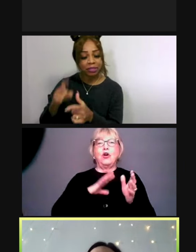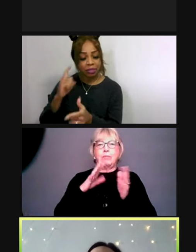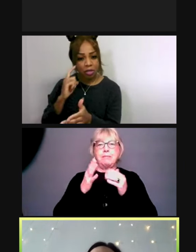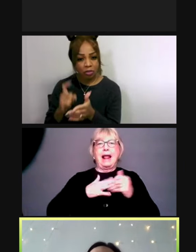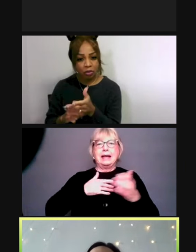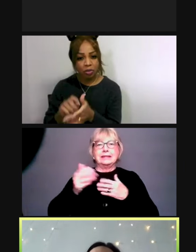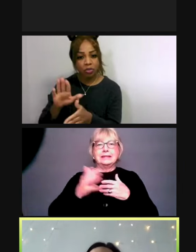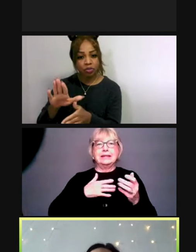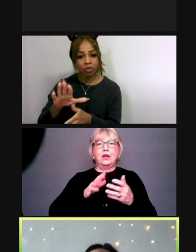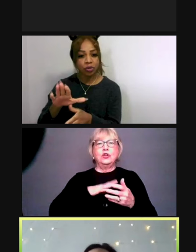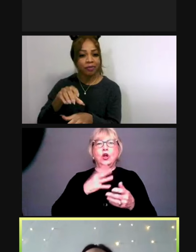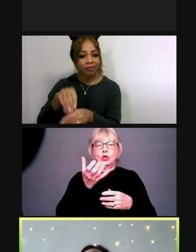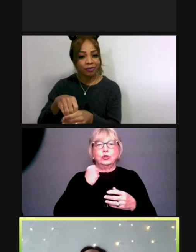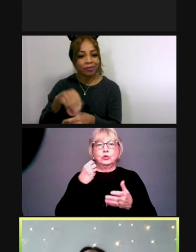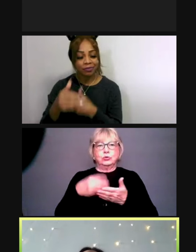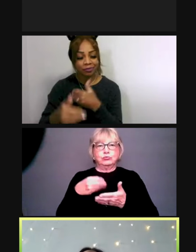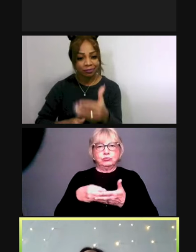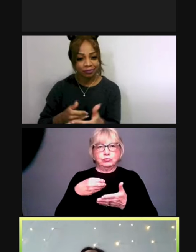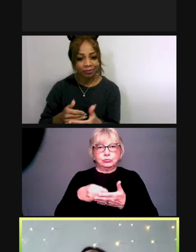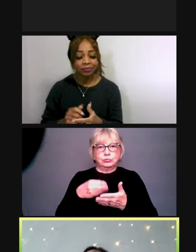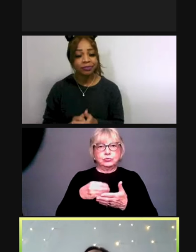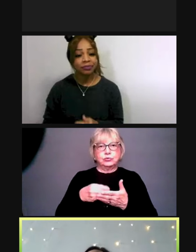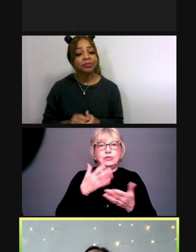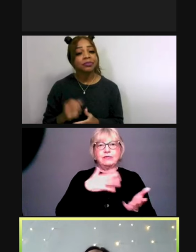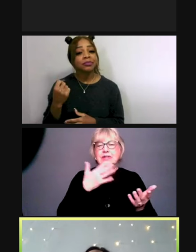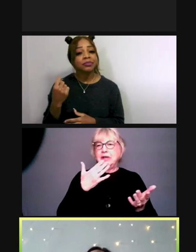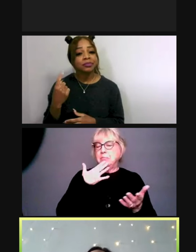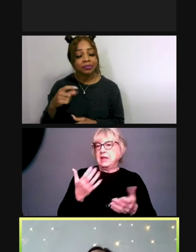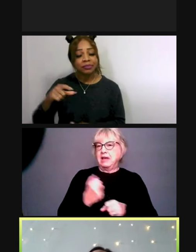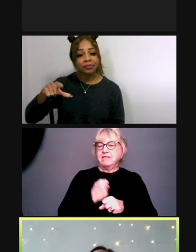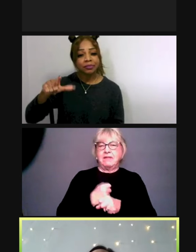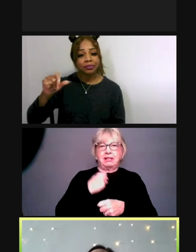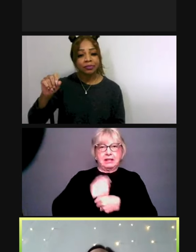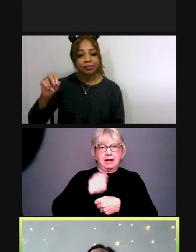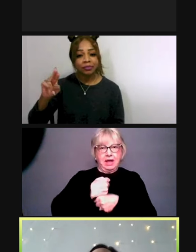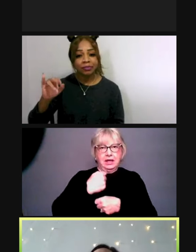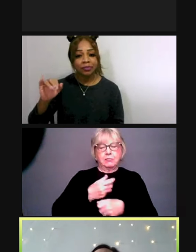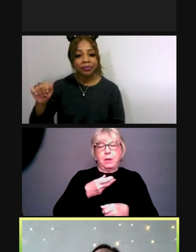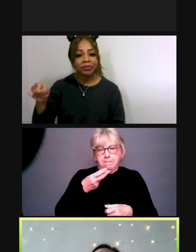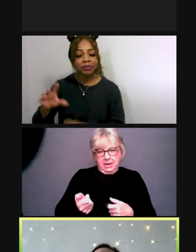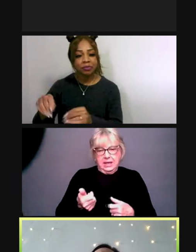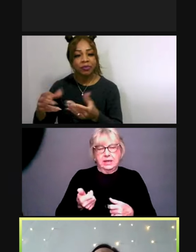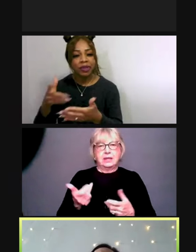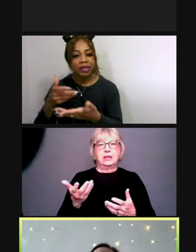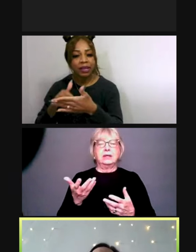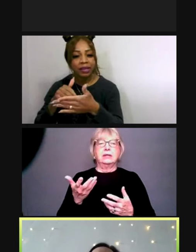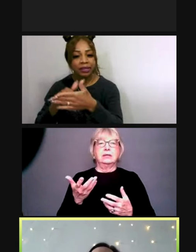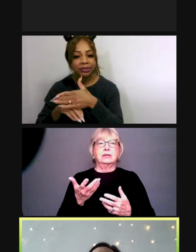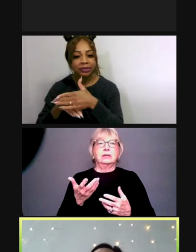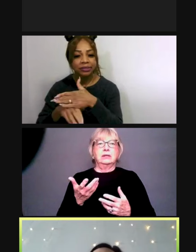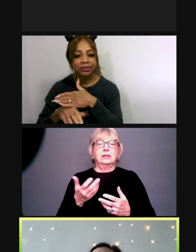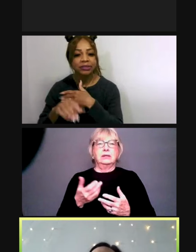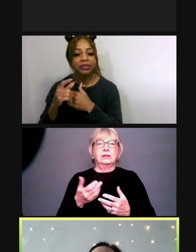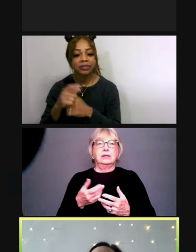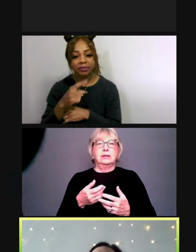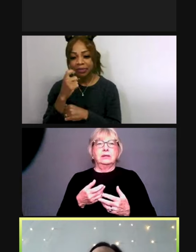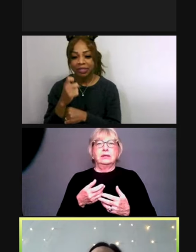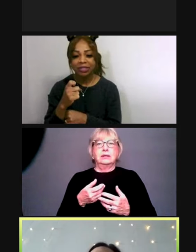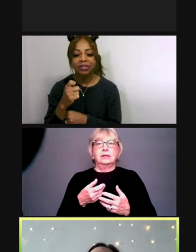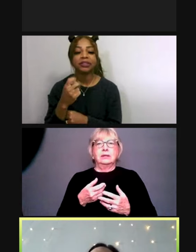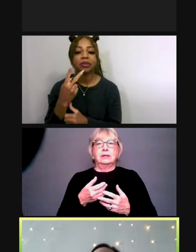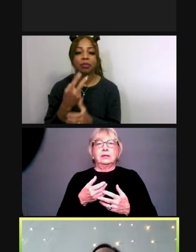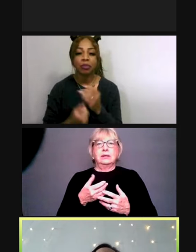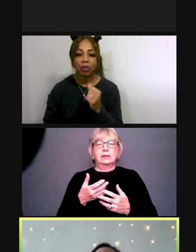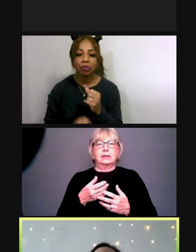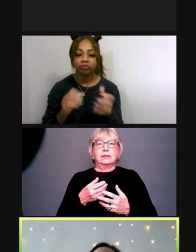de son cachet. a été reconnu pour le travail qu'il a accompli au cours du processus. Alors, c'est comme